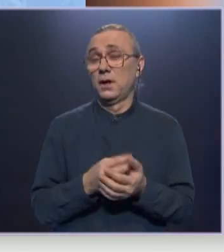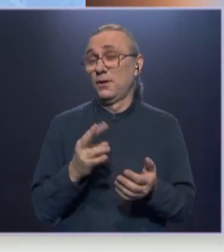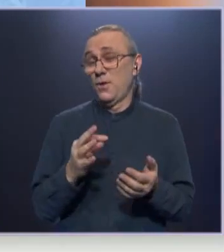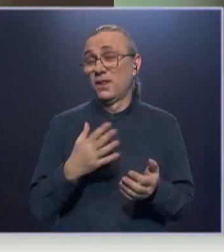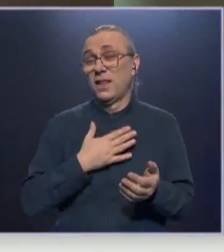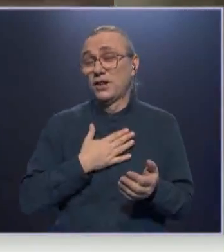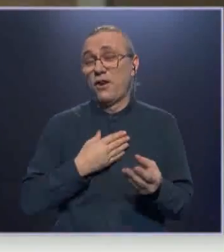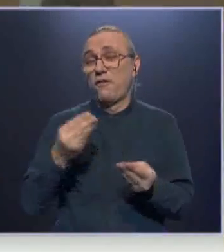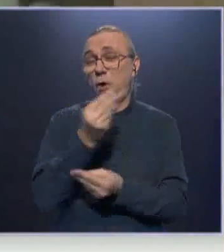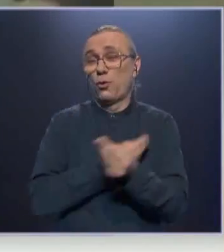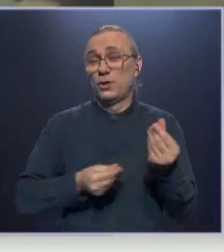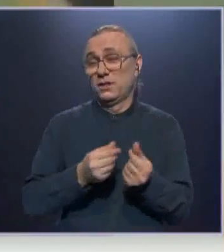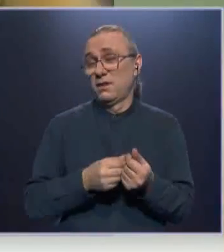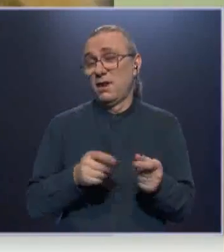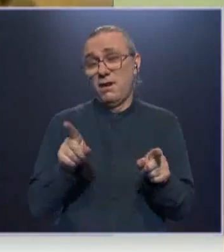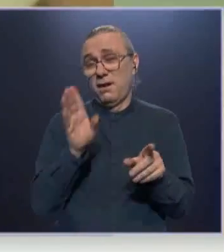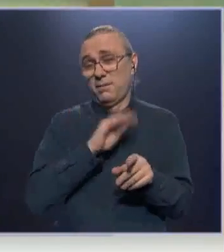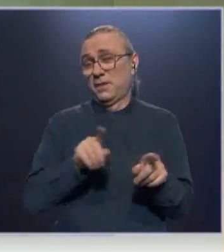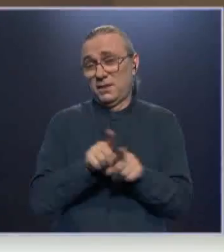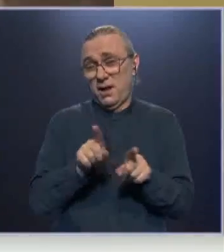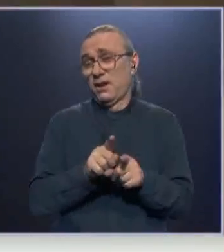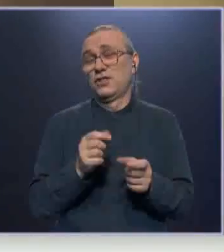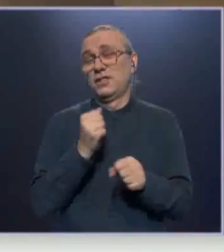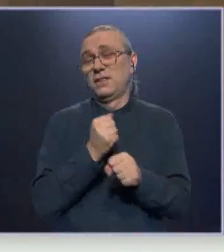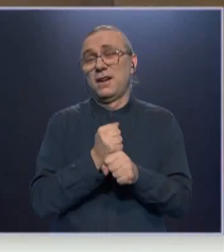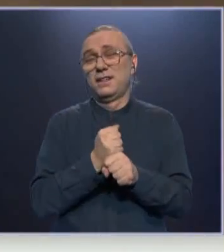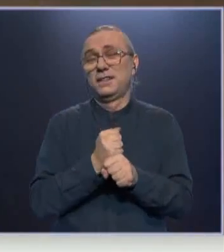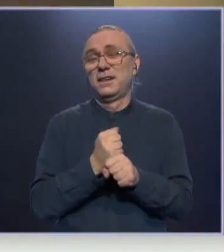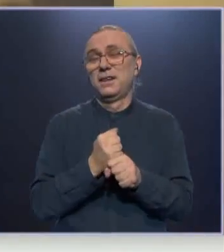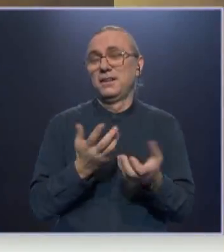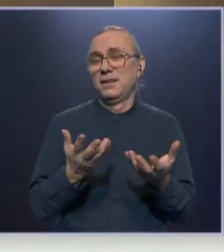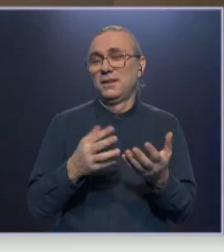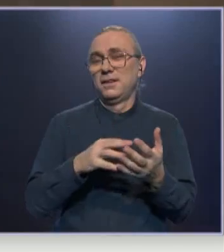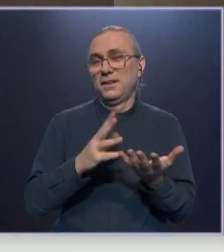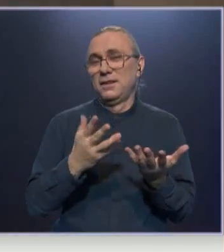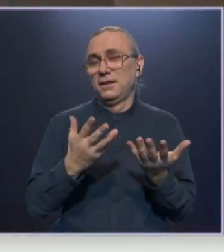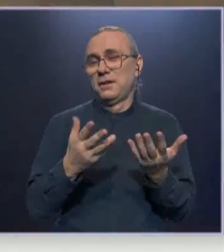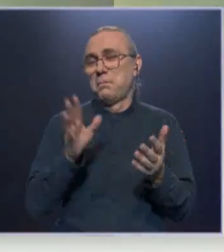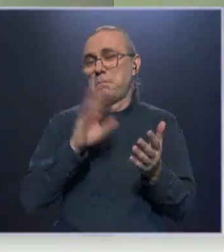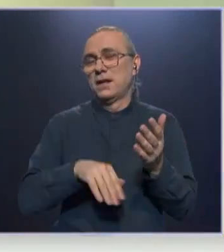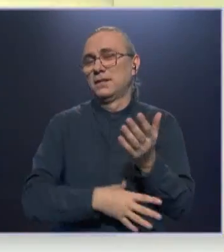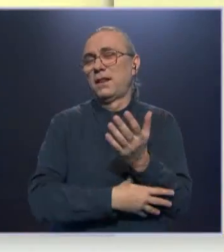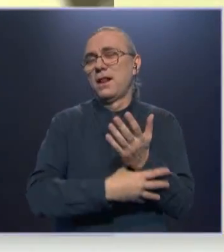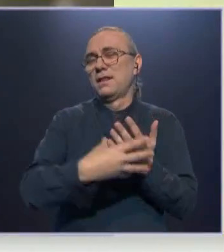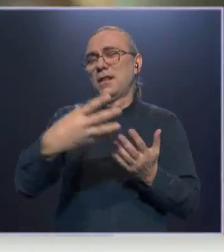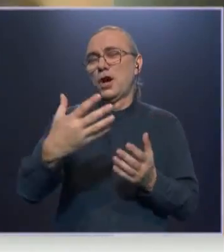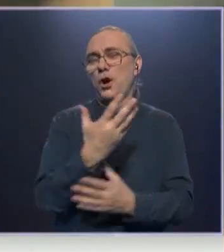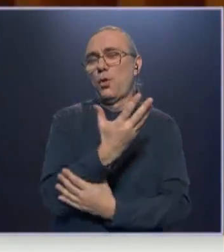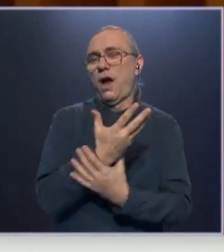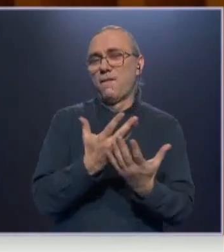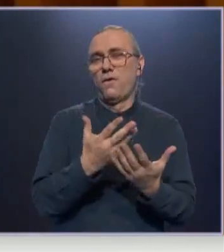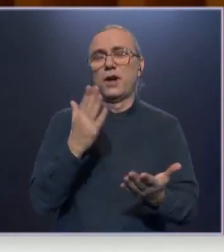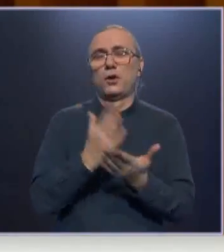чудеса. Они также материализовывали предметы, причем без тех длинных рукавов, которые имел на себе